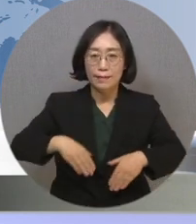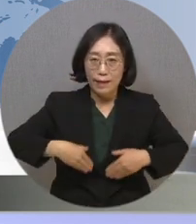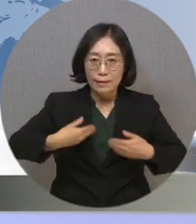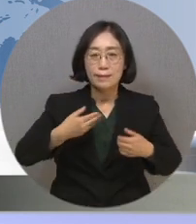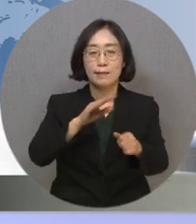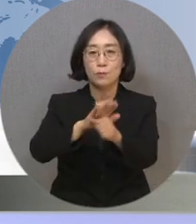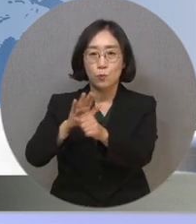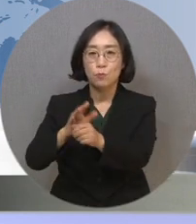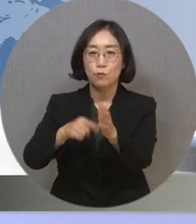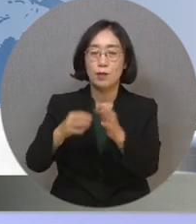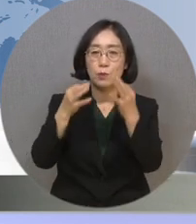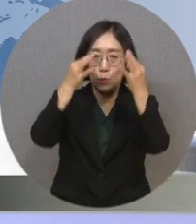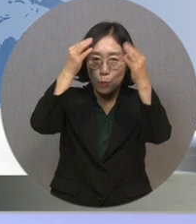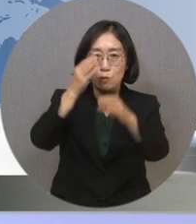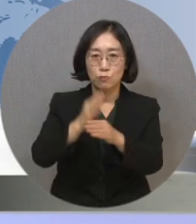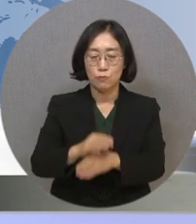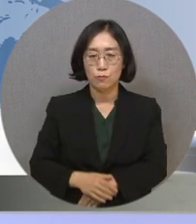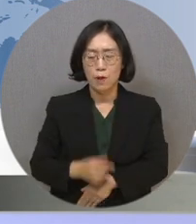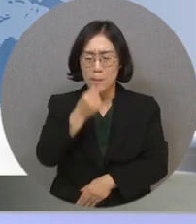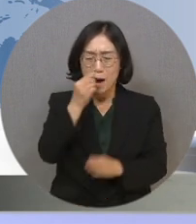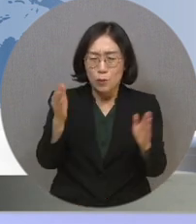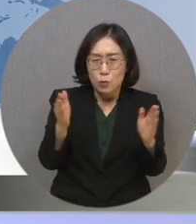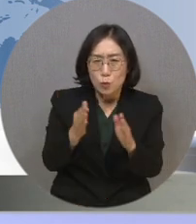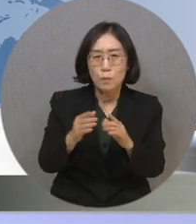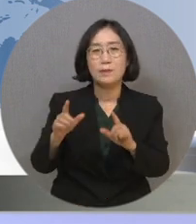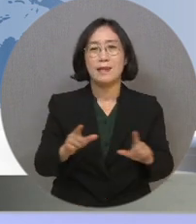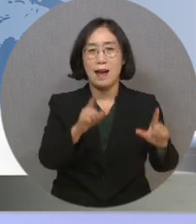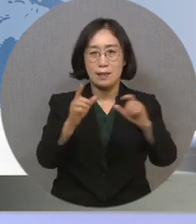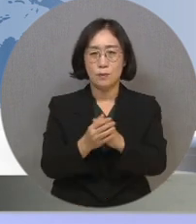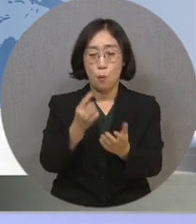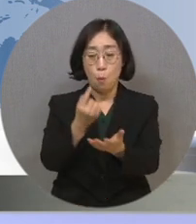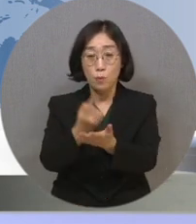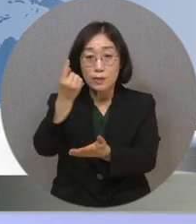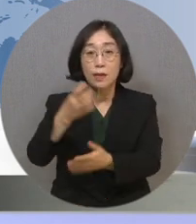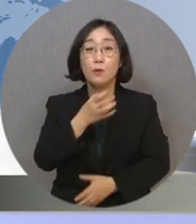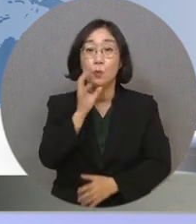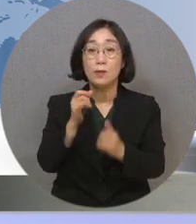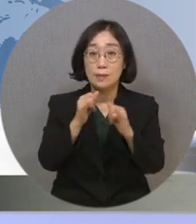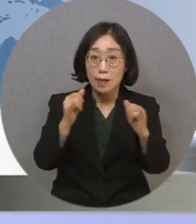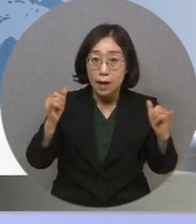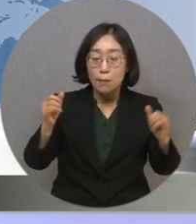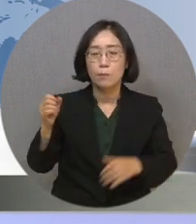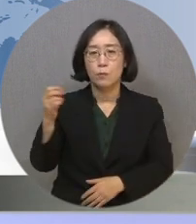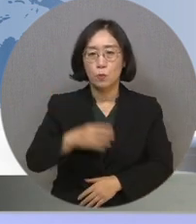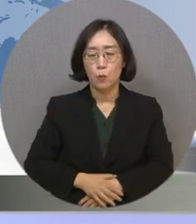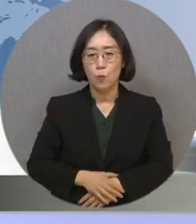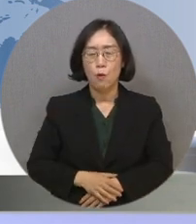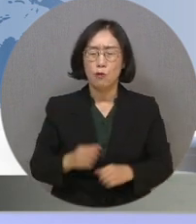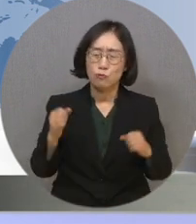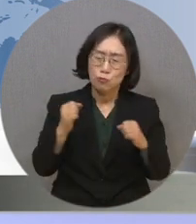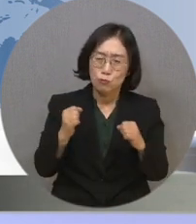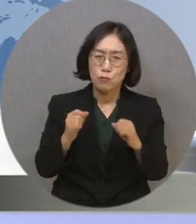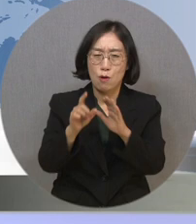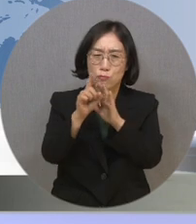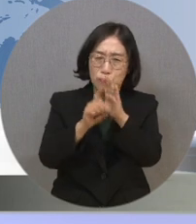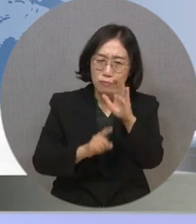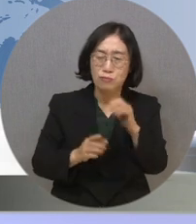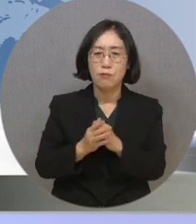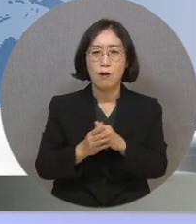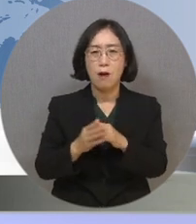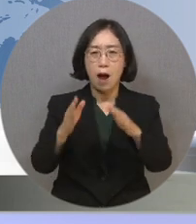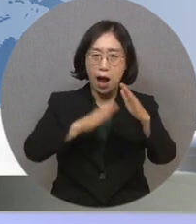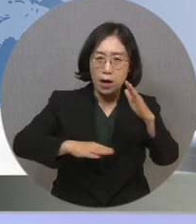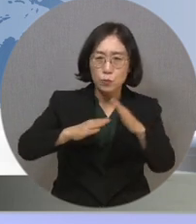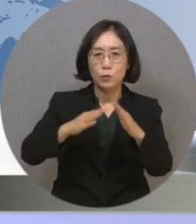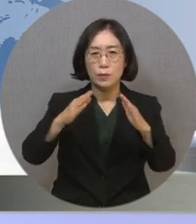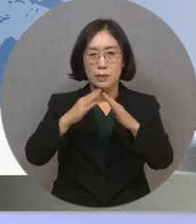있습니다. 쪽방촌 지역 주민과 독거노인, 장애인 등 한파 취약 가구 등을 선정해 방한 물품도